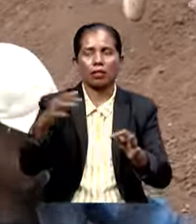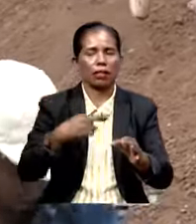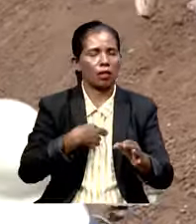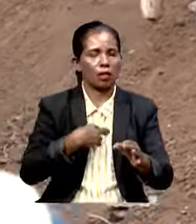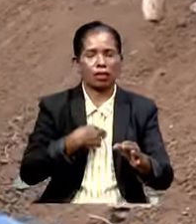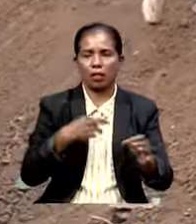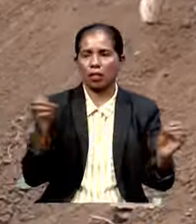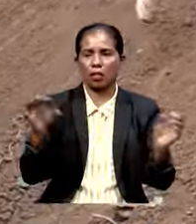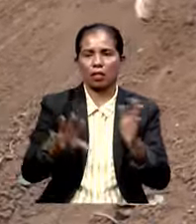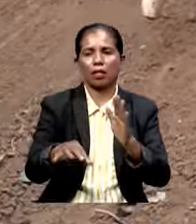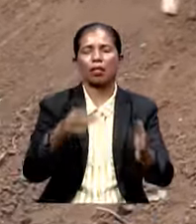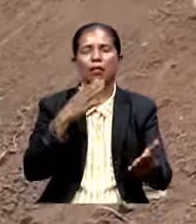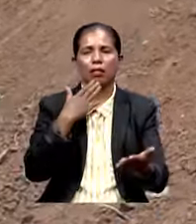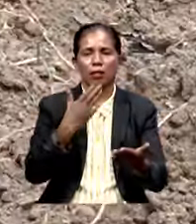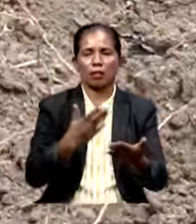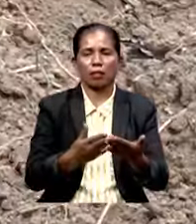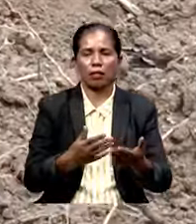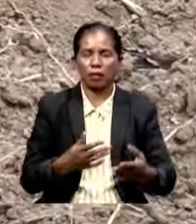lahetam beneficio.